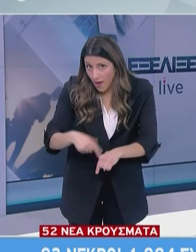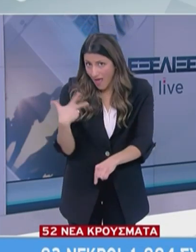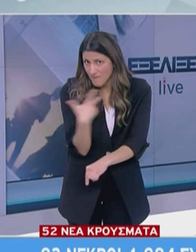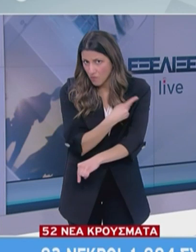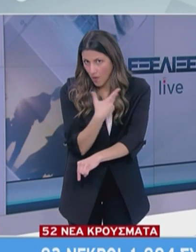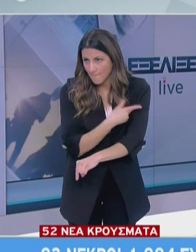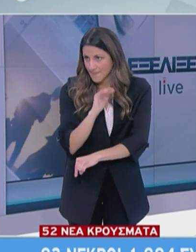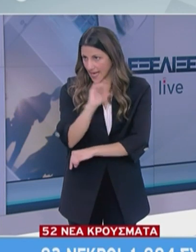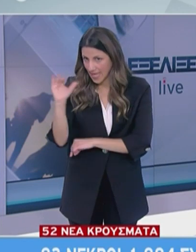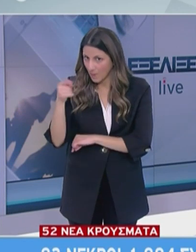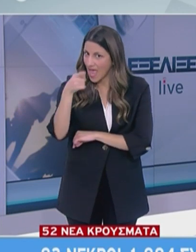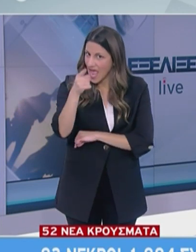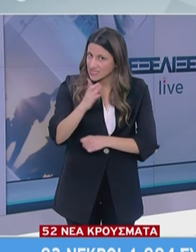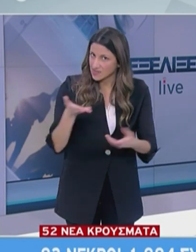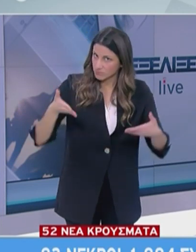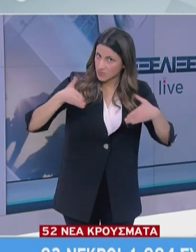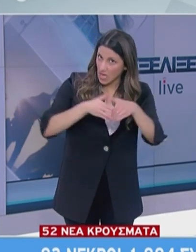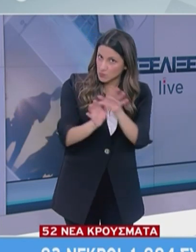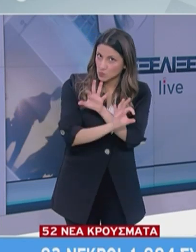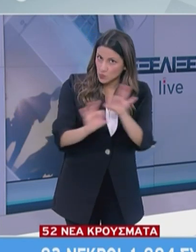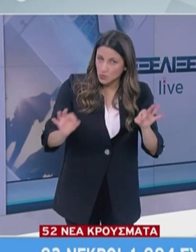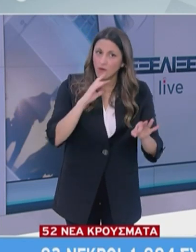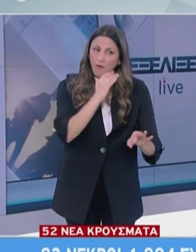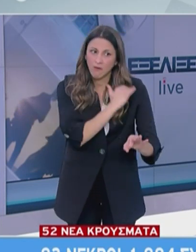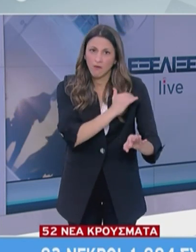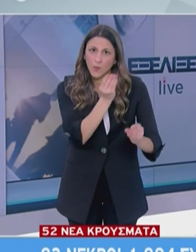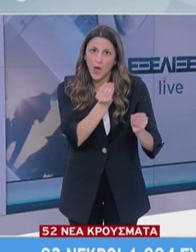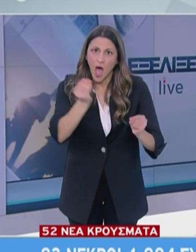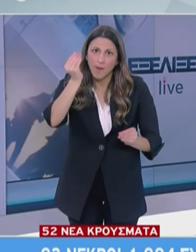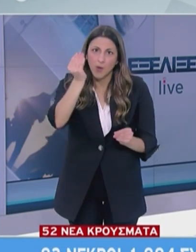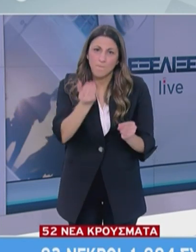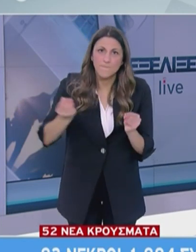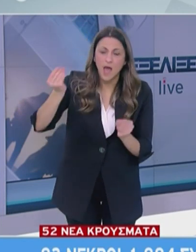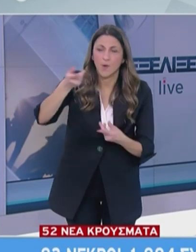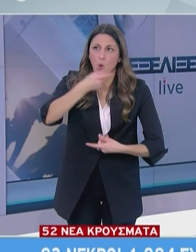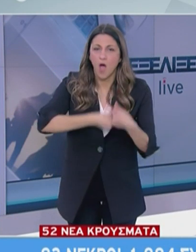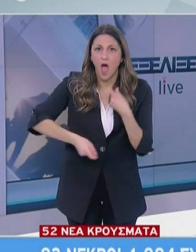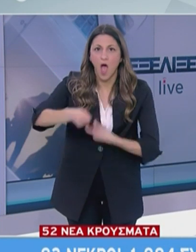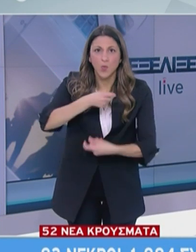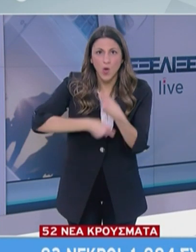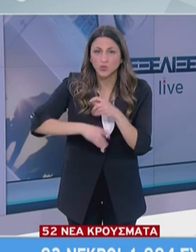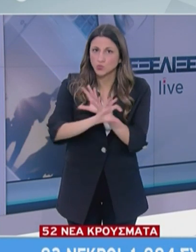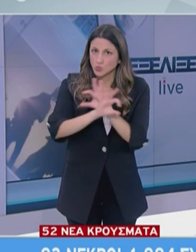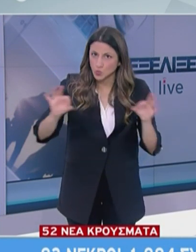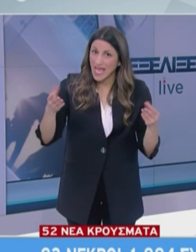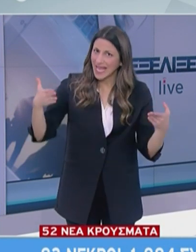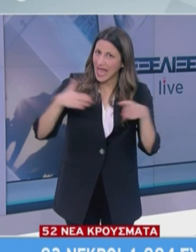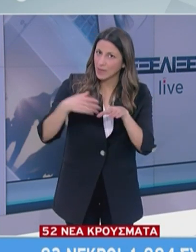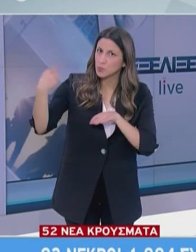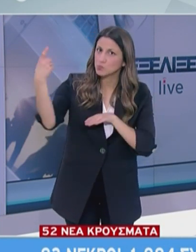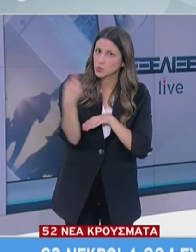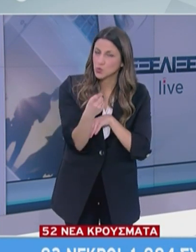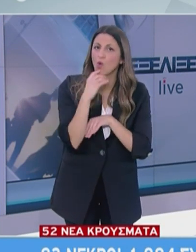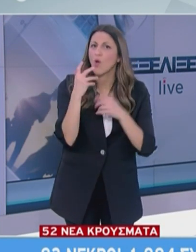απαιτούμενες δόσεις και να καλύψει το κόστος της αυξημένης ζήτησης με ξεχωριστό κονδύλι χωρίς clawback? Η